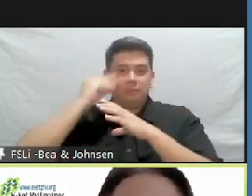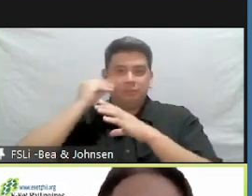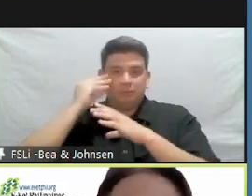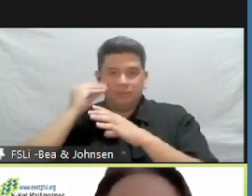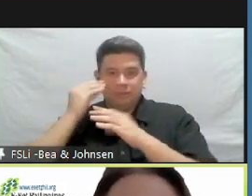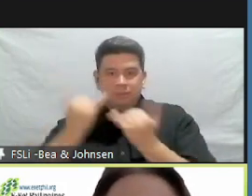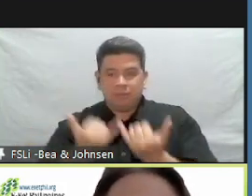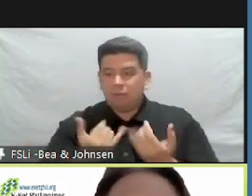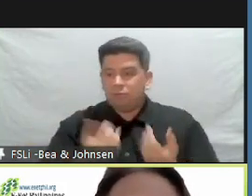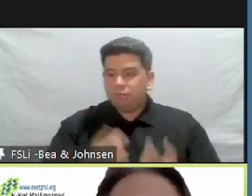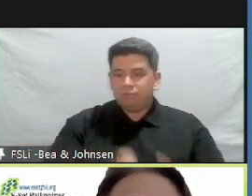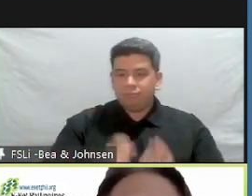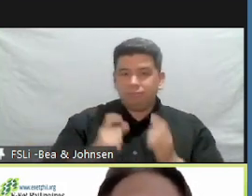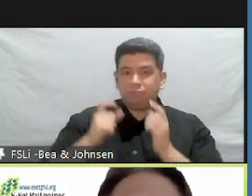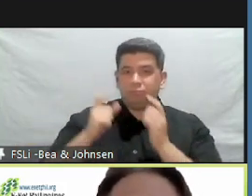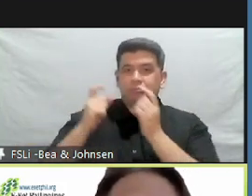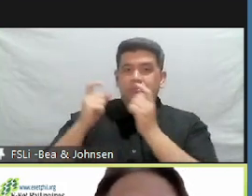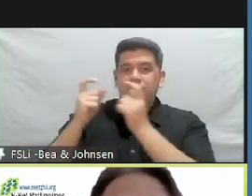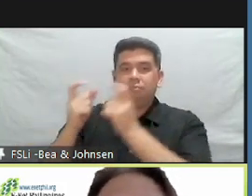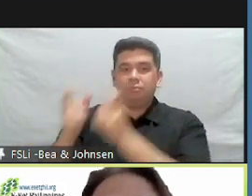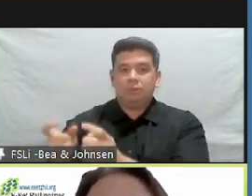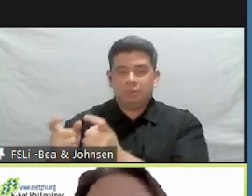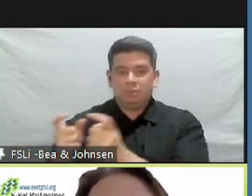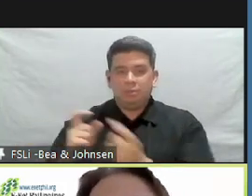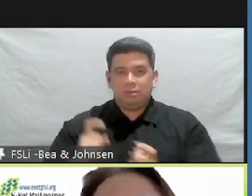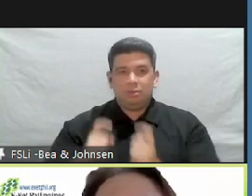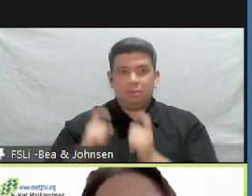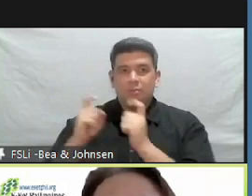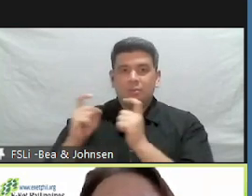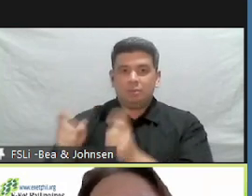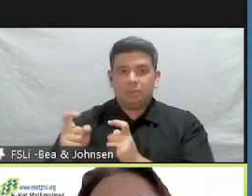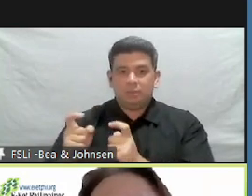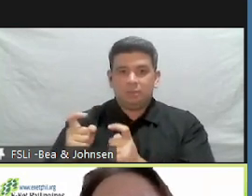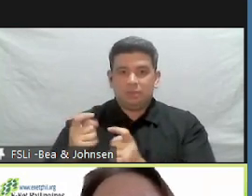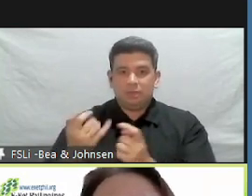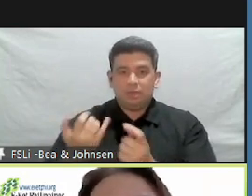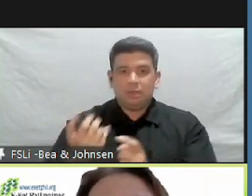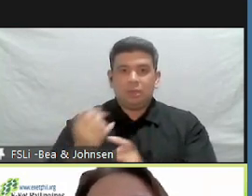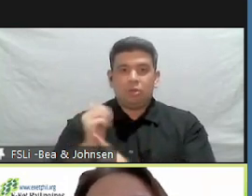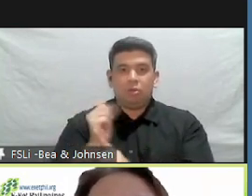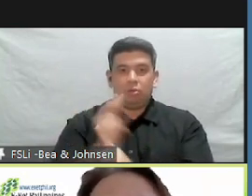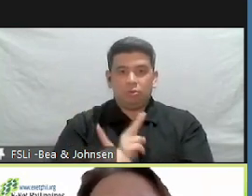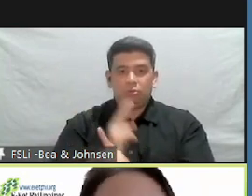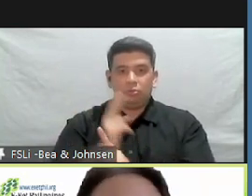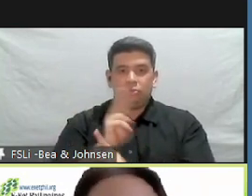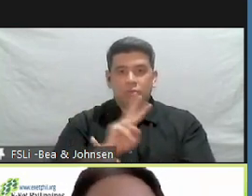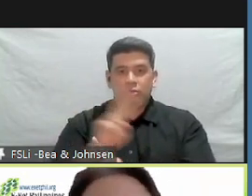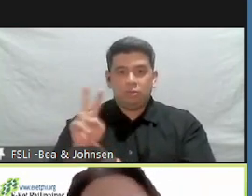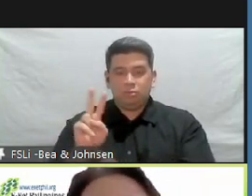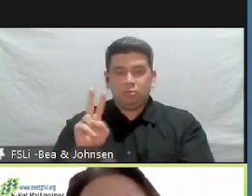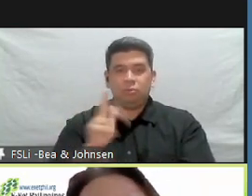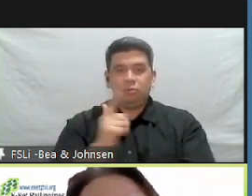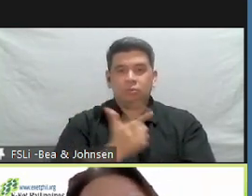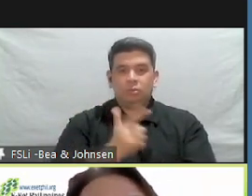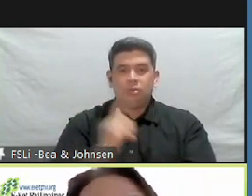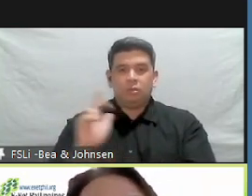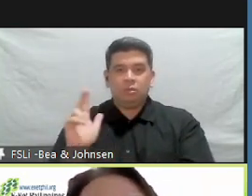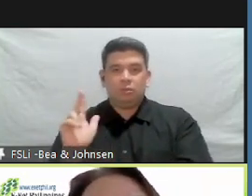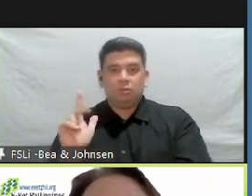ngayong 22 ng Agosto at taong 2023 sa lungsod ng Quezon,